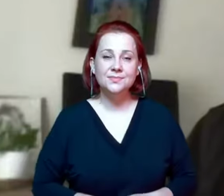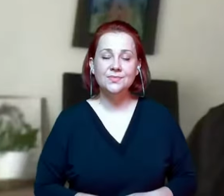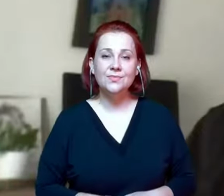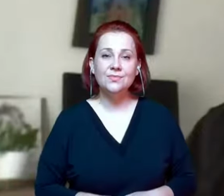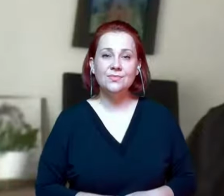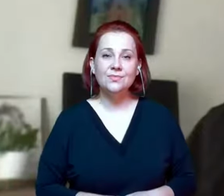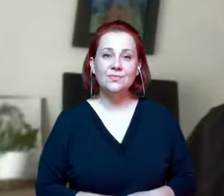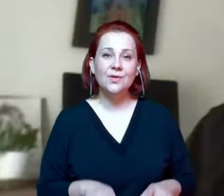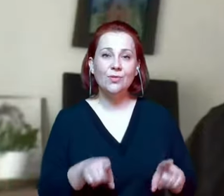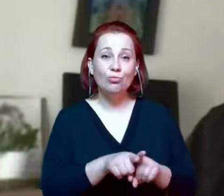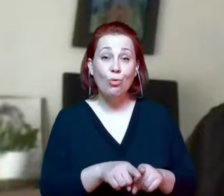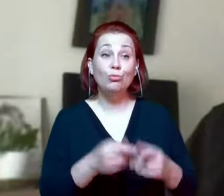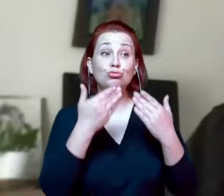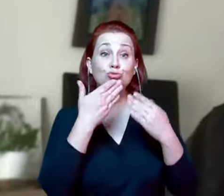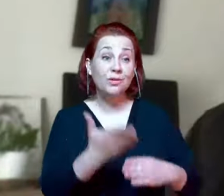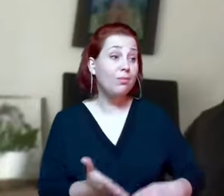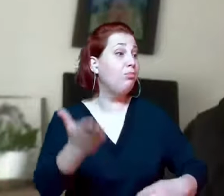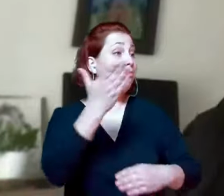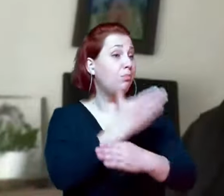poprzedniego forum miejskiego.